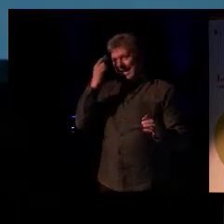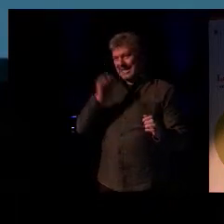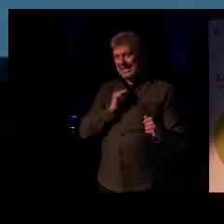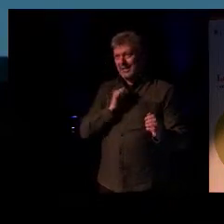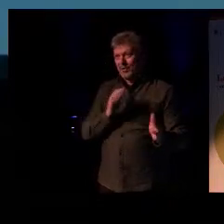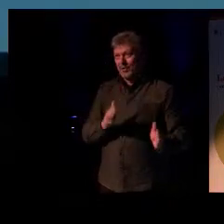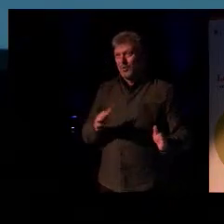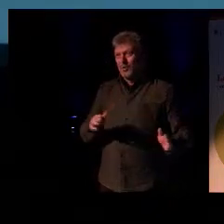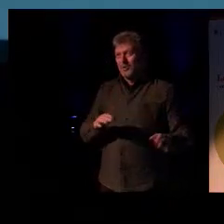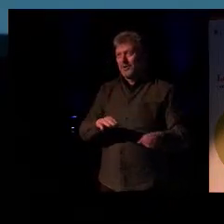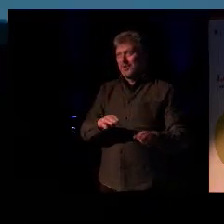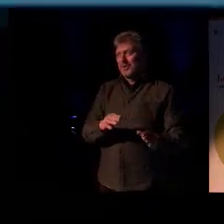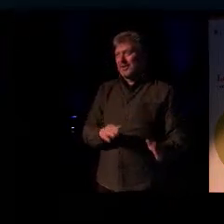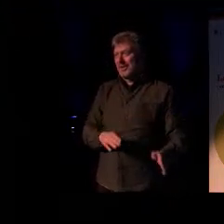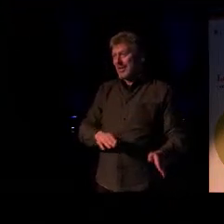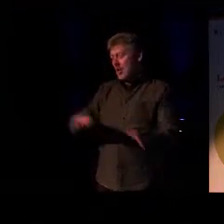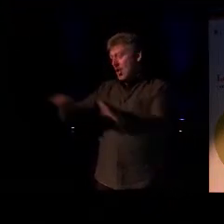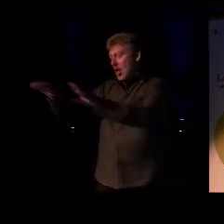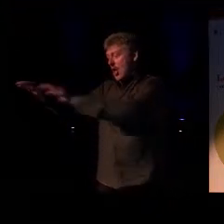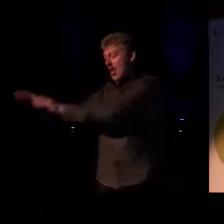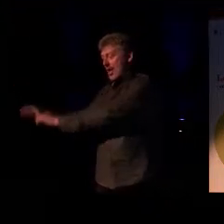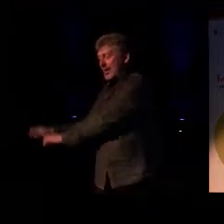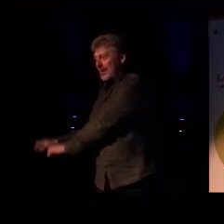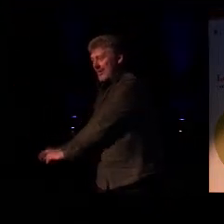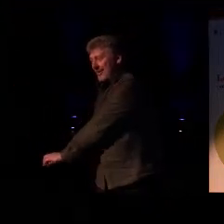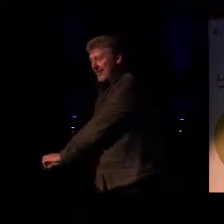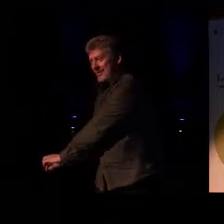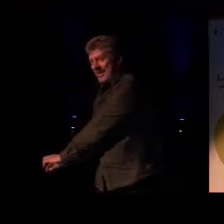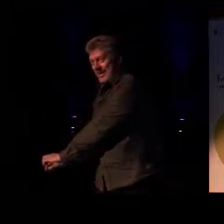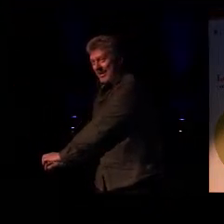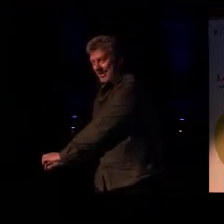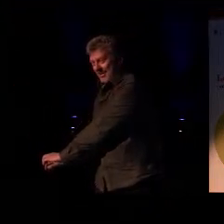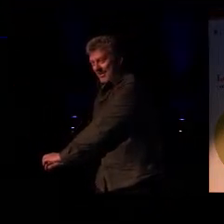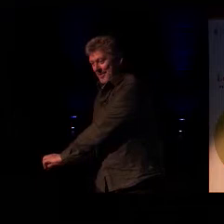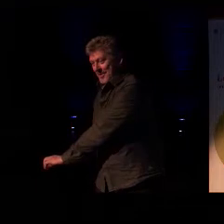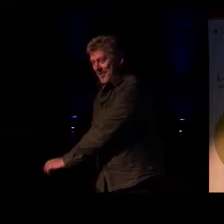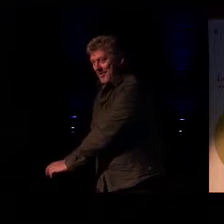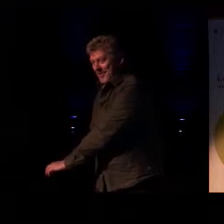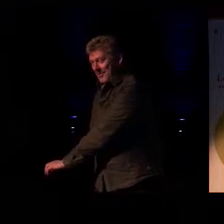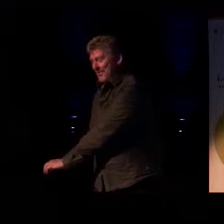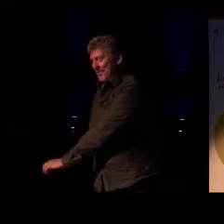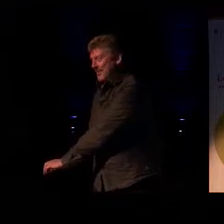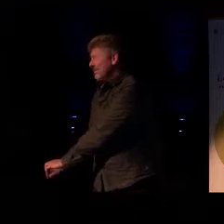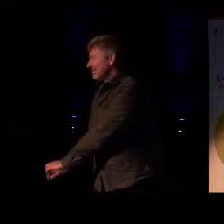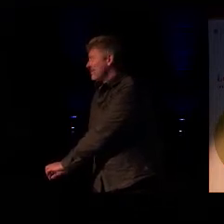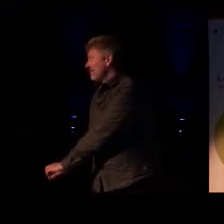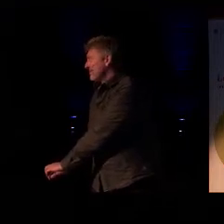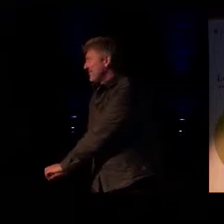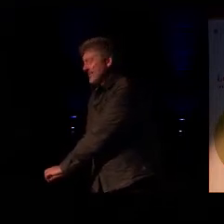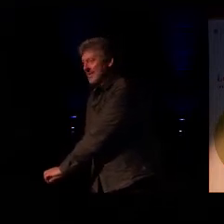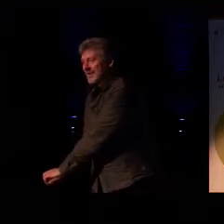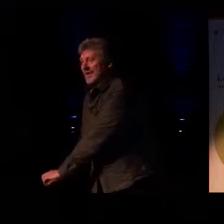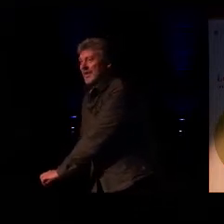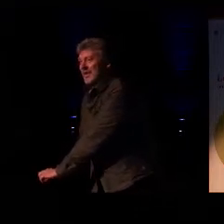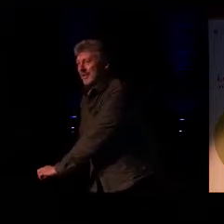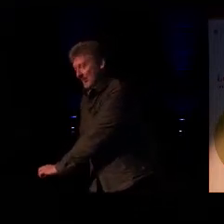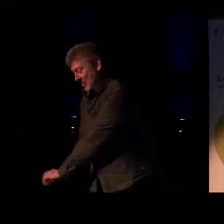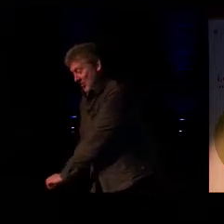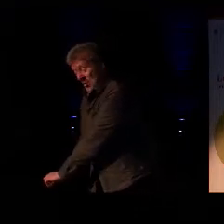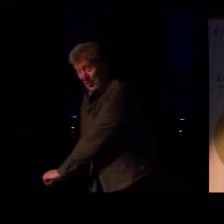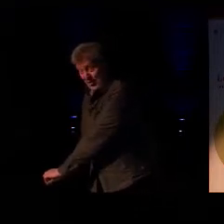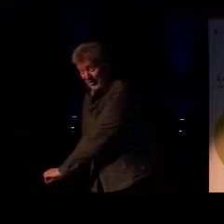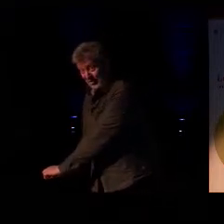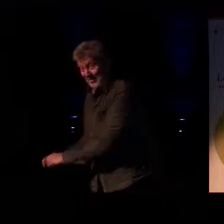høyre. Så legger vi denne gjenstanden over høyre kne, vi bøyger godt i dag, til høyre for dere